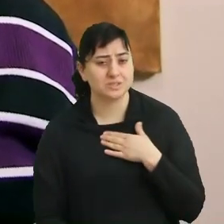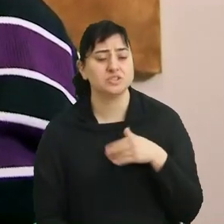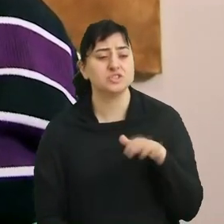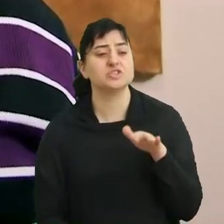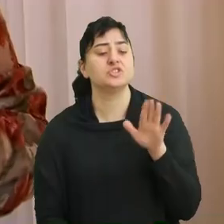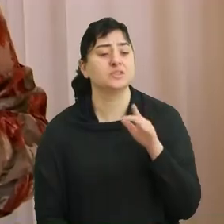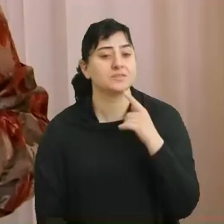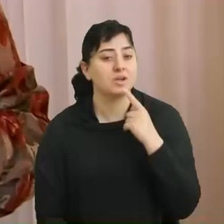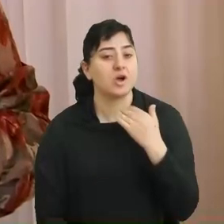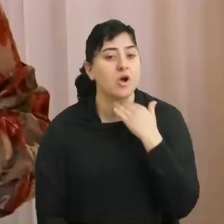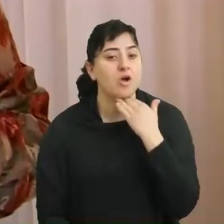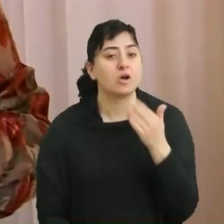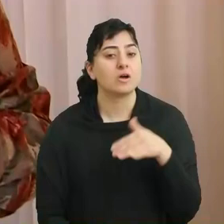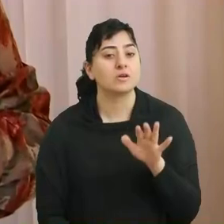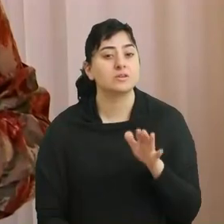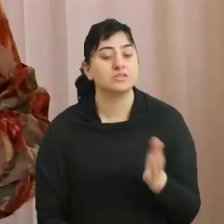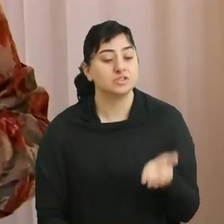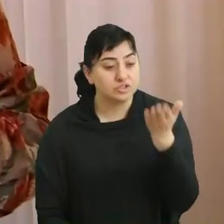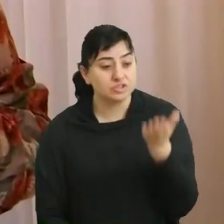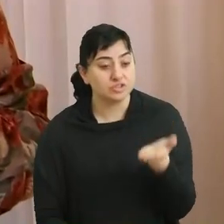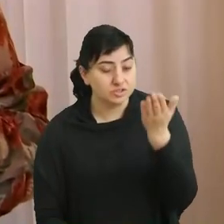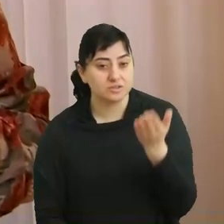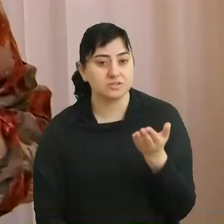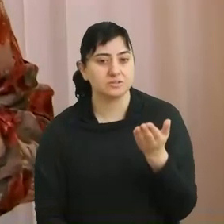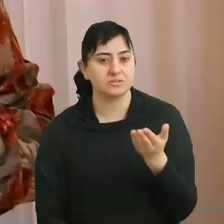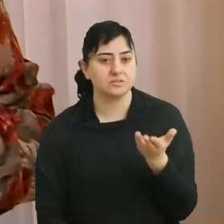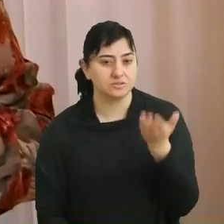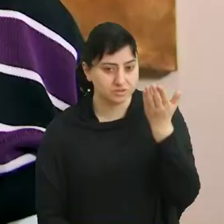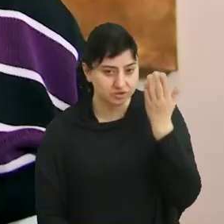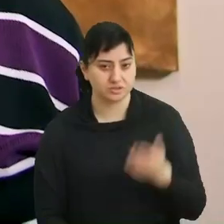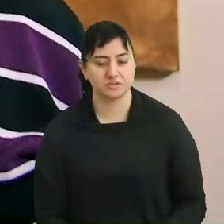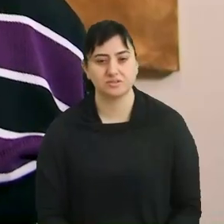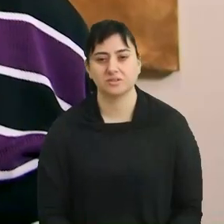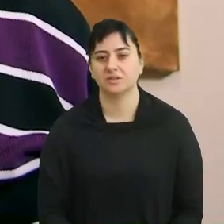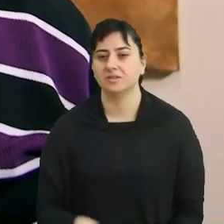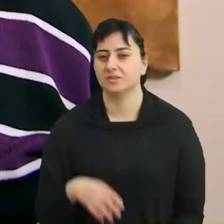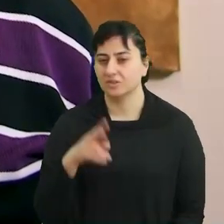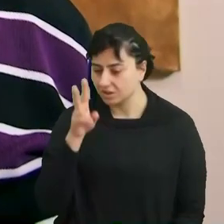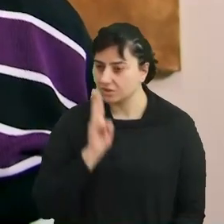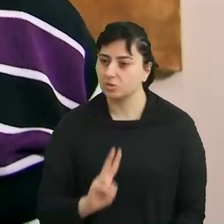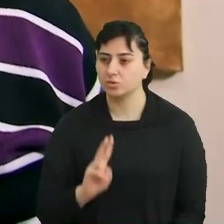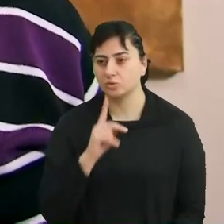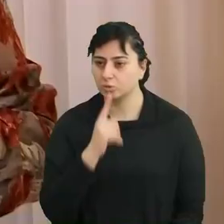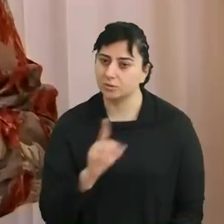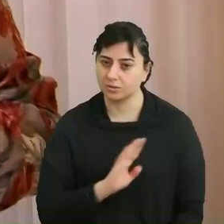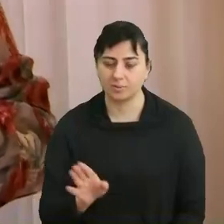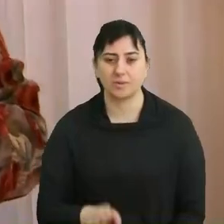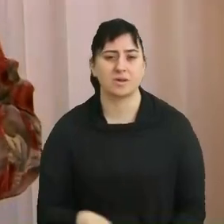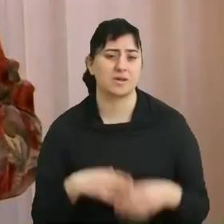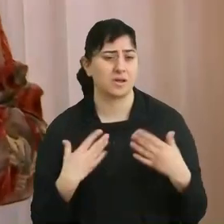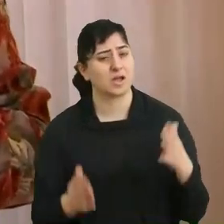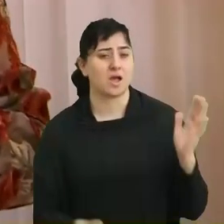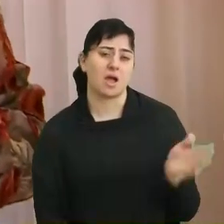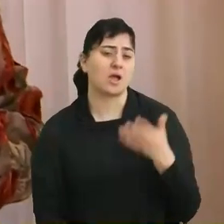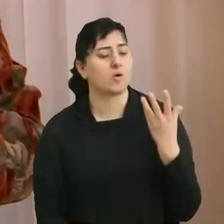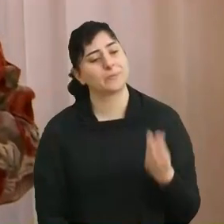cık dediklerim olmaz anlamında değil. Çık diyorum sana, bak bir daha çık çık. Tamam. 200 TL tamam mı? Hadi